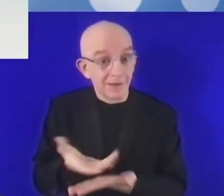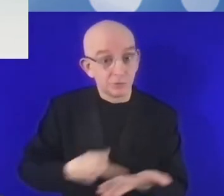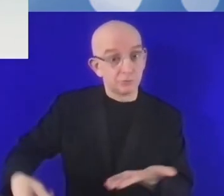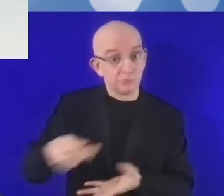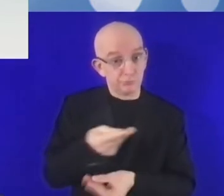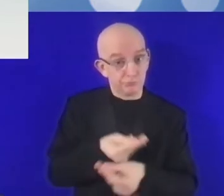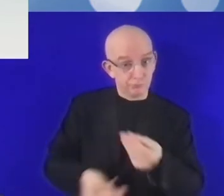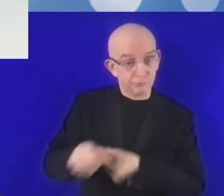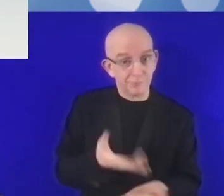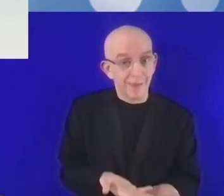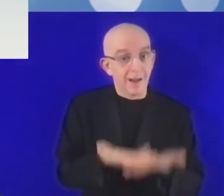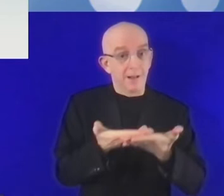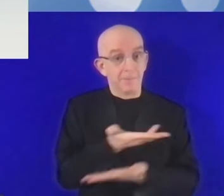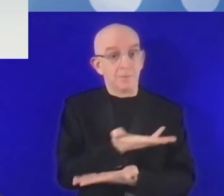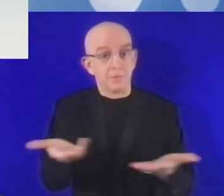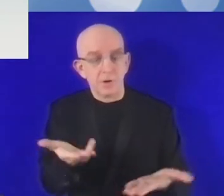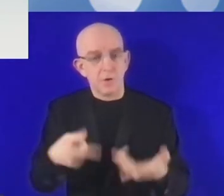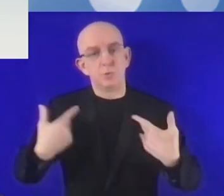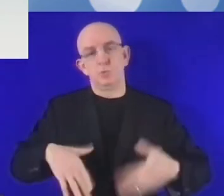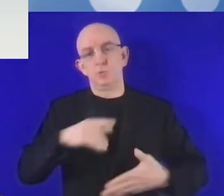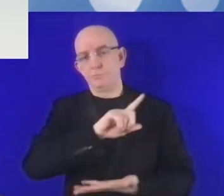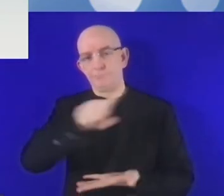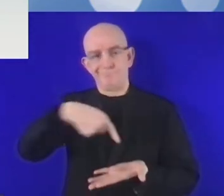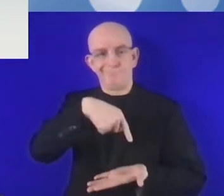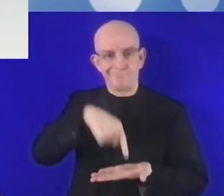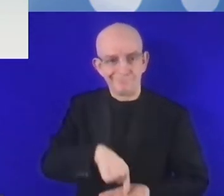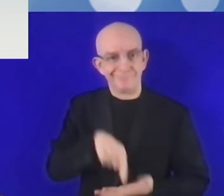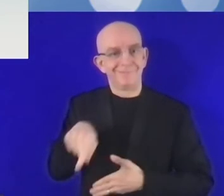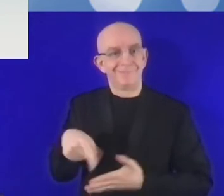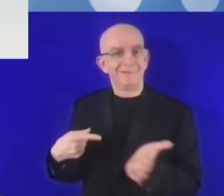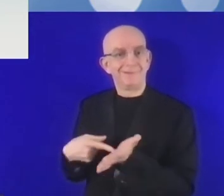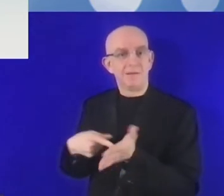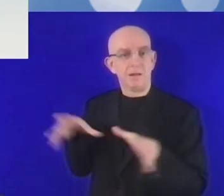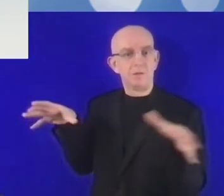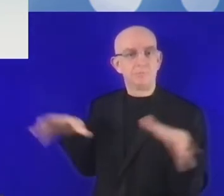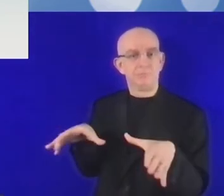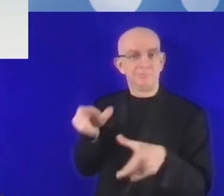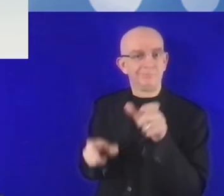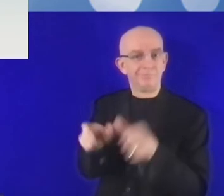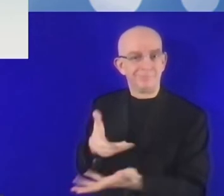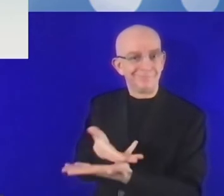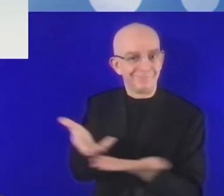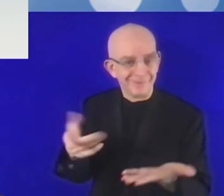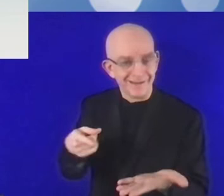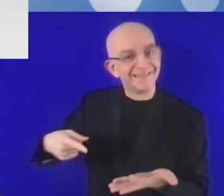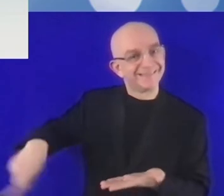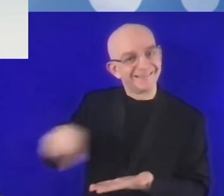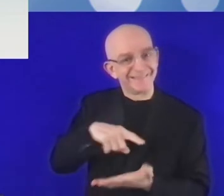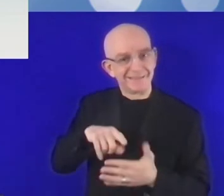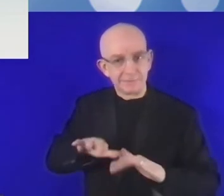d'informations, la formation réciproque, toutes ces choses-là sont au cœur de la création de notre